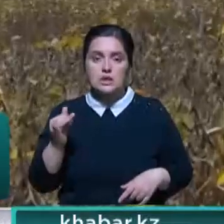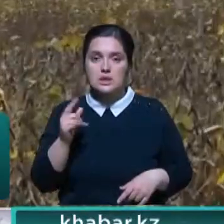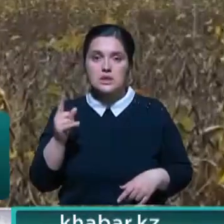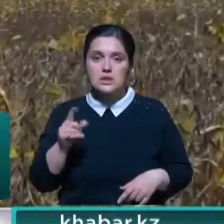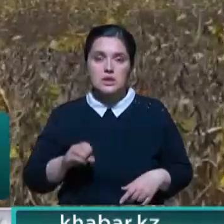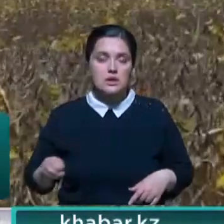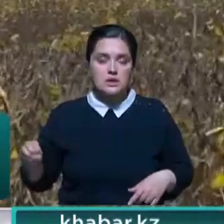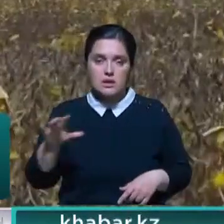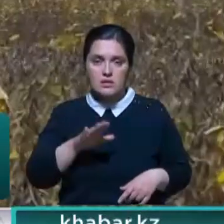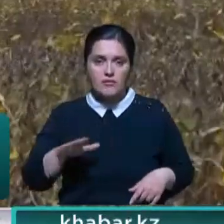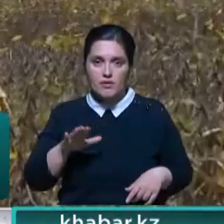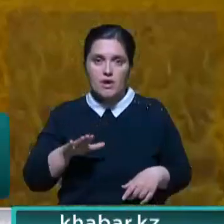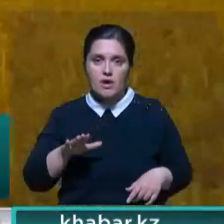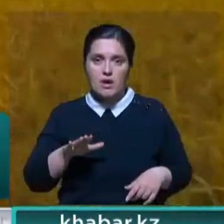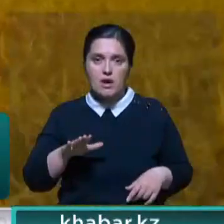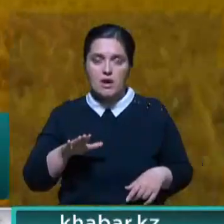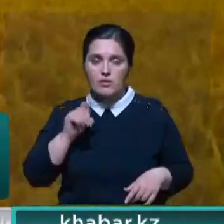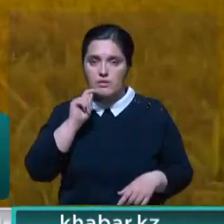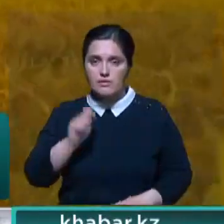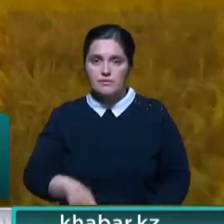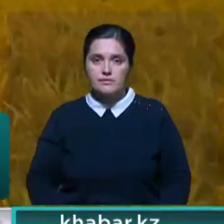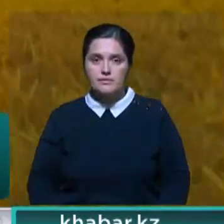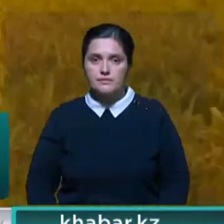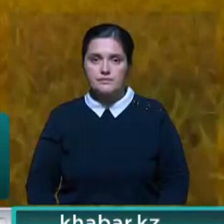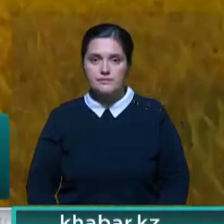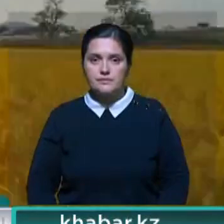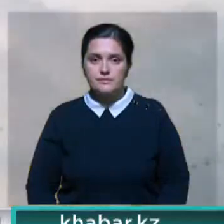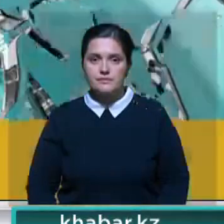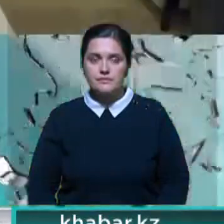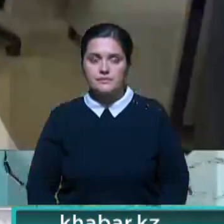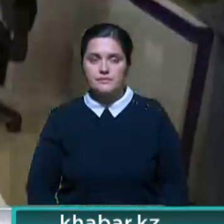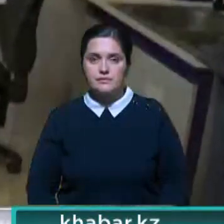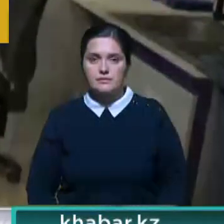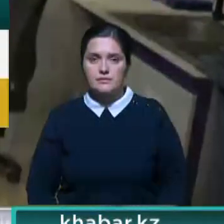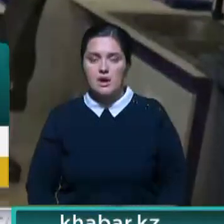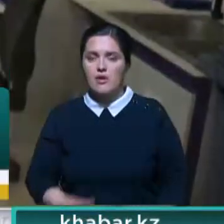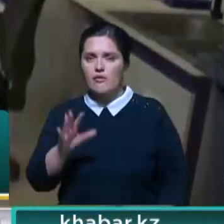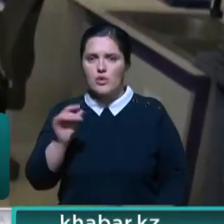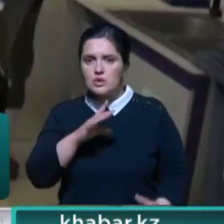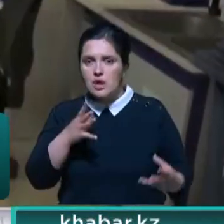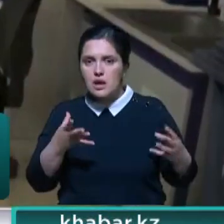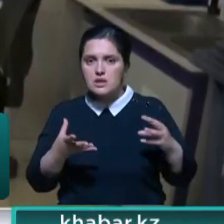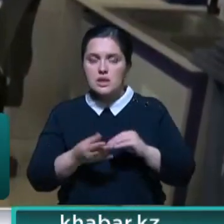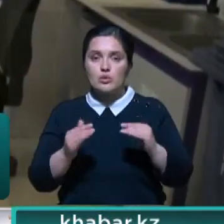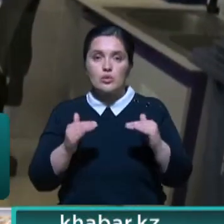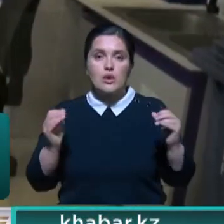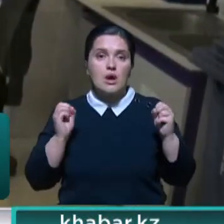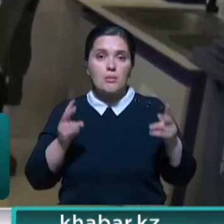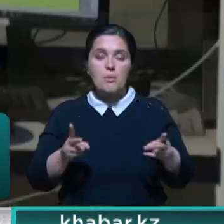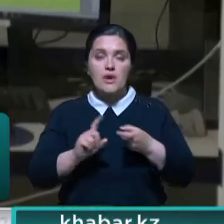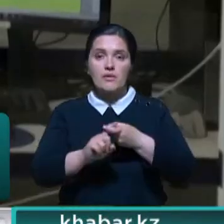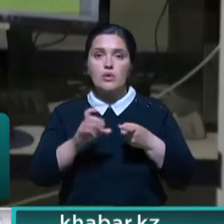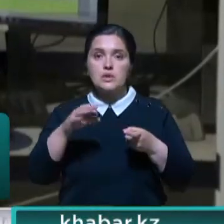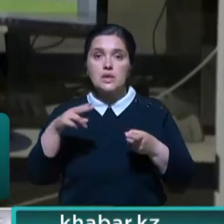зерна из ключевой европейской житницы. ВОЗ оценит уровень опасности